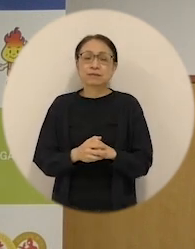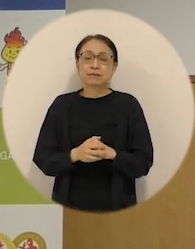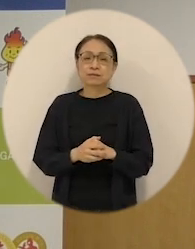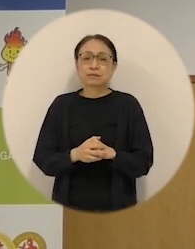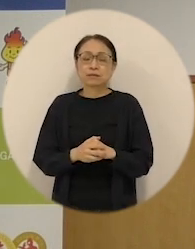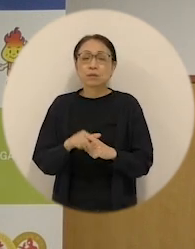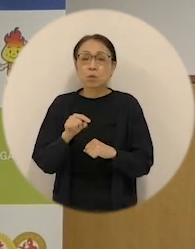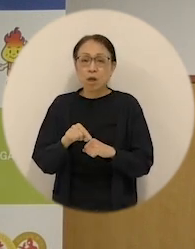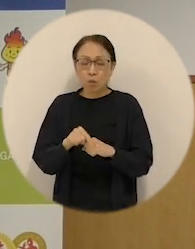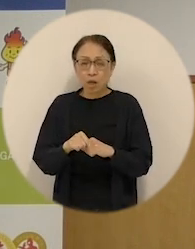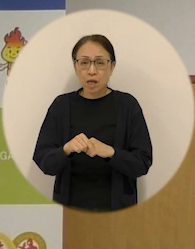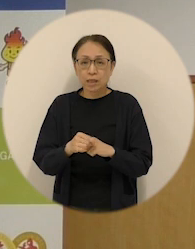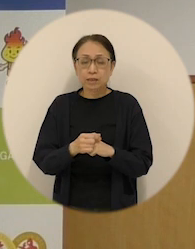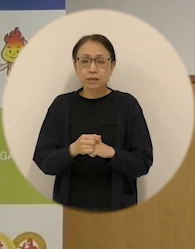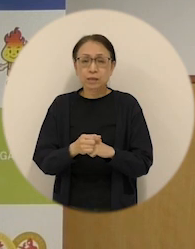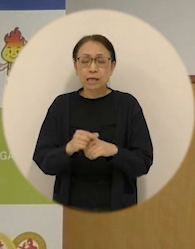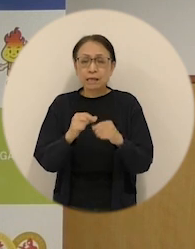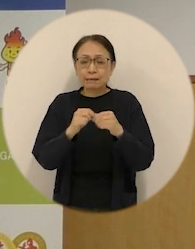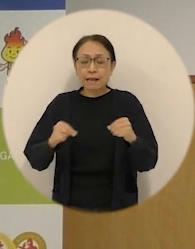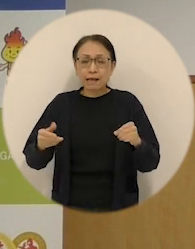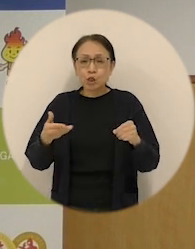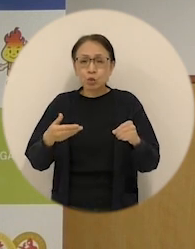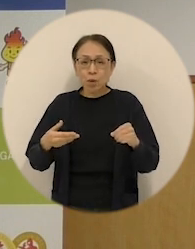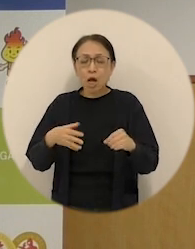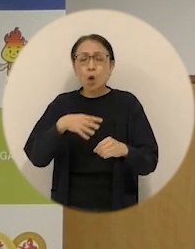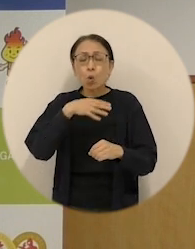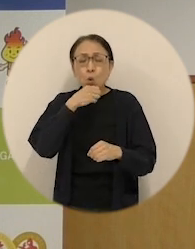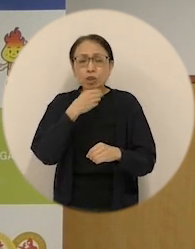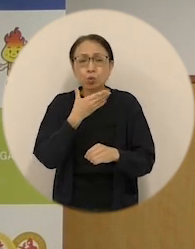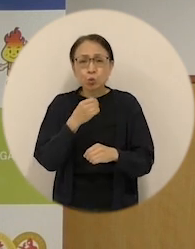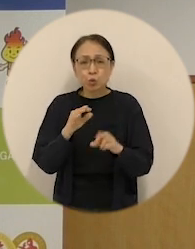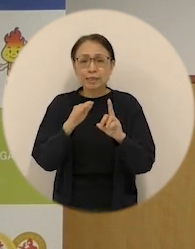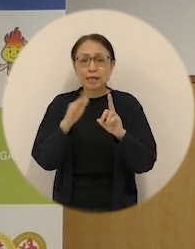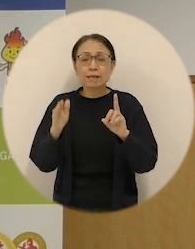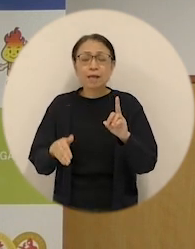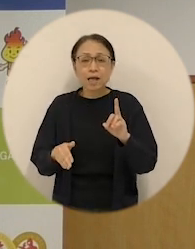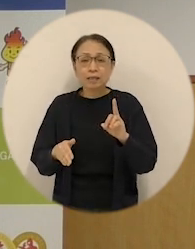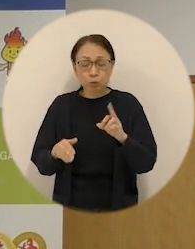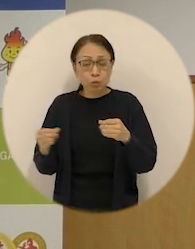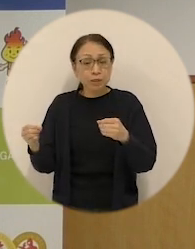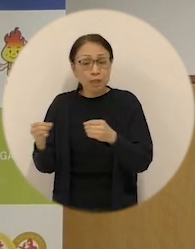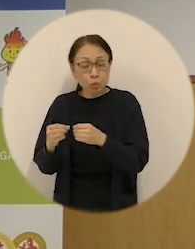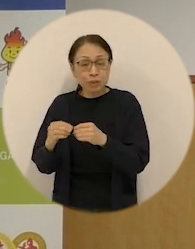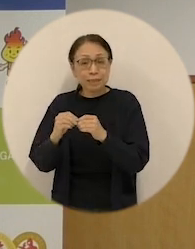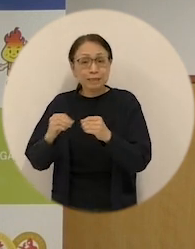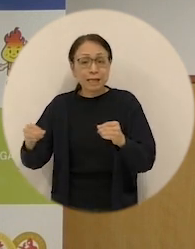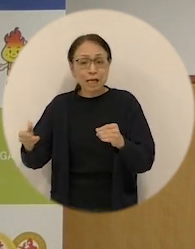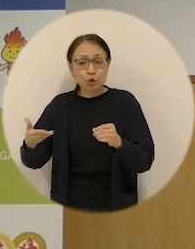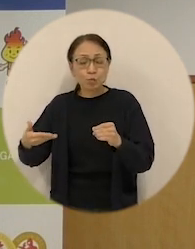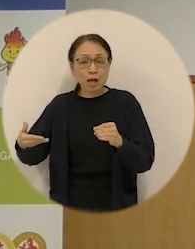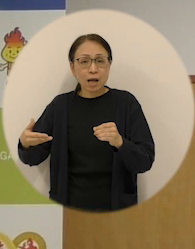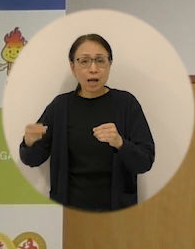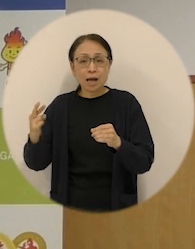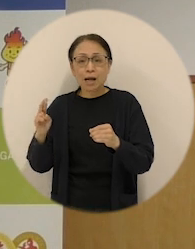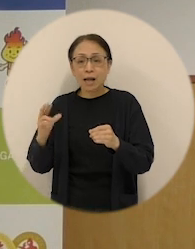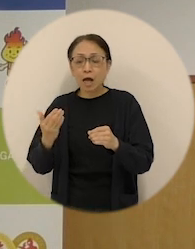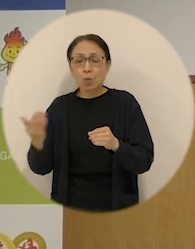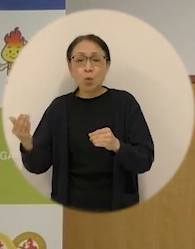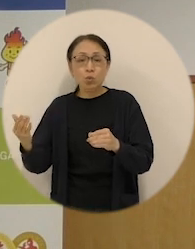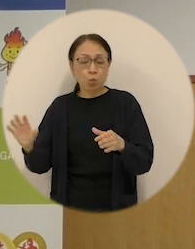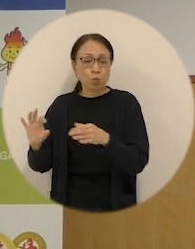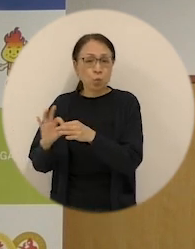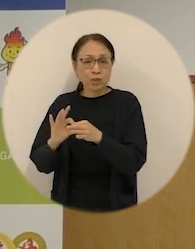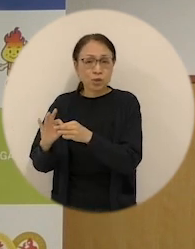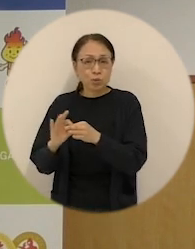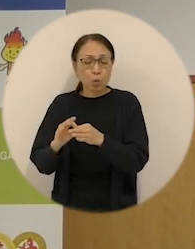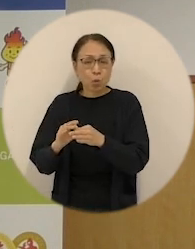本案は須賀川市長沼老人福祉センターについて隣接する長沼ラボと連携した特撮